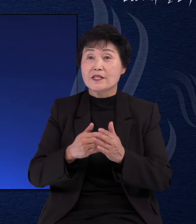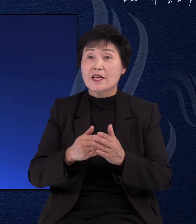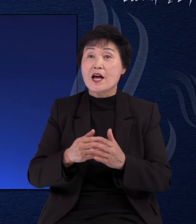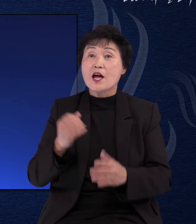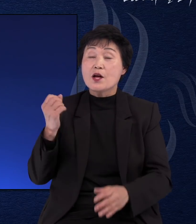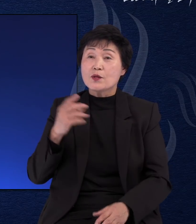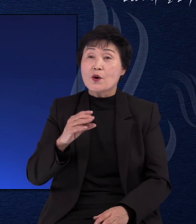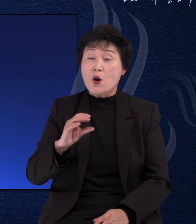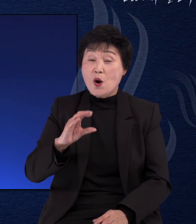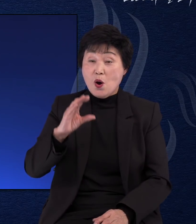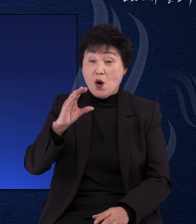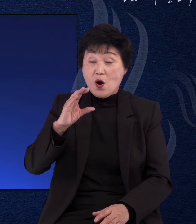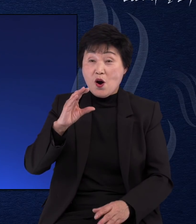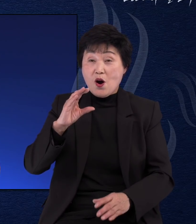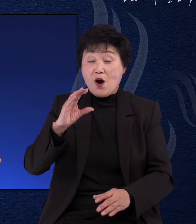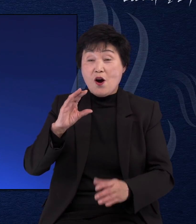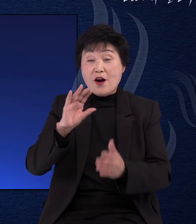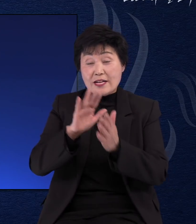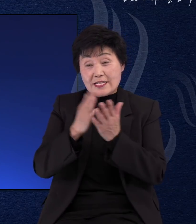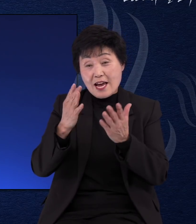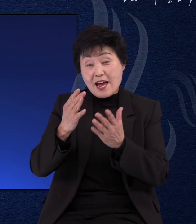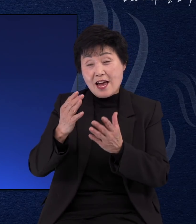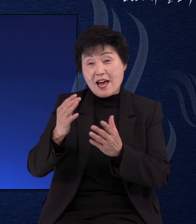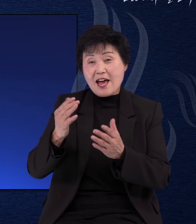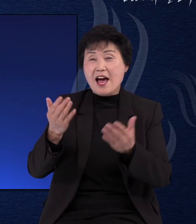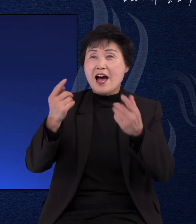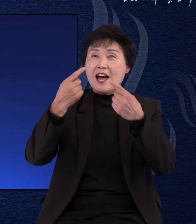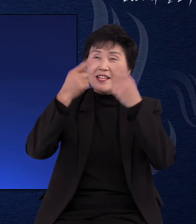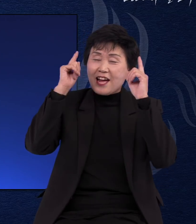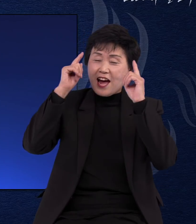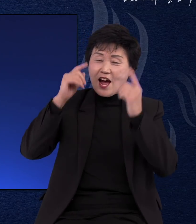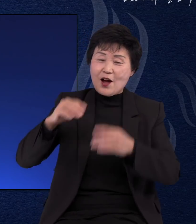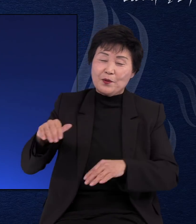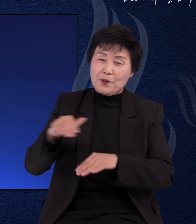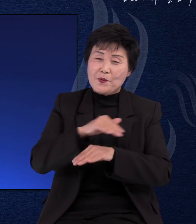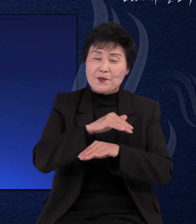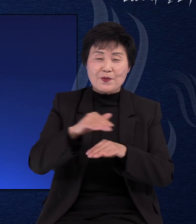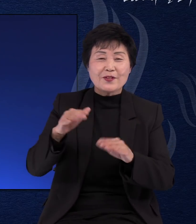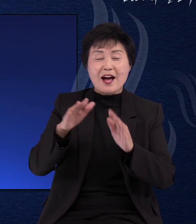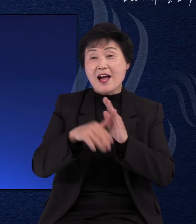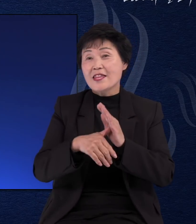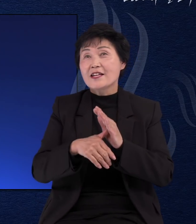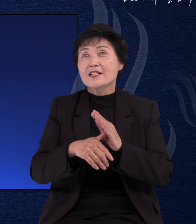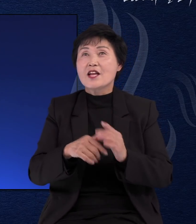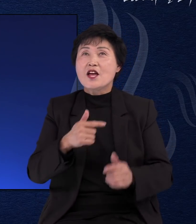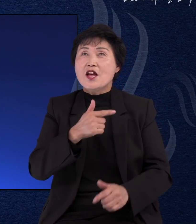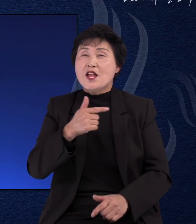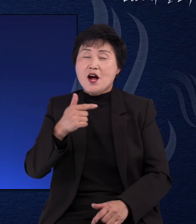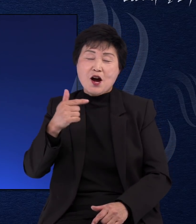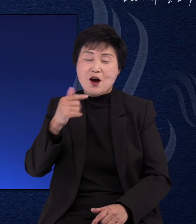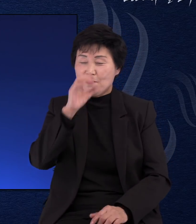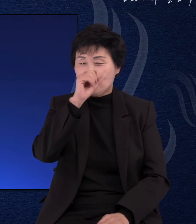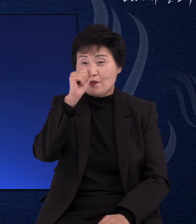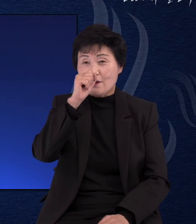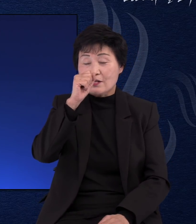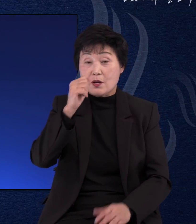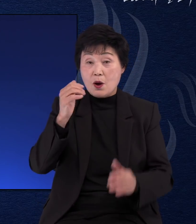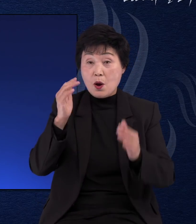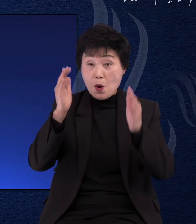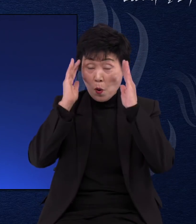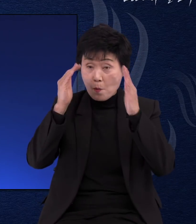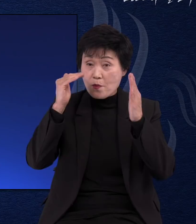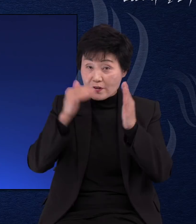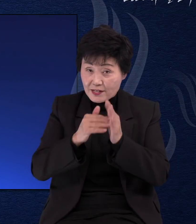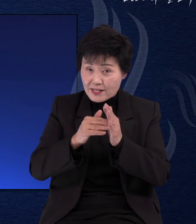나무 흐드러진 캠퍼스를 걸어갈 때는 세상을 다 얻은 것 같았고, 여기서 공부를 마치고 내가 정말 한국으로